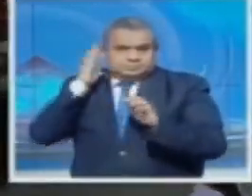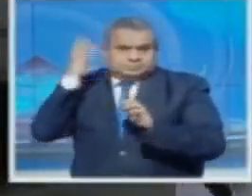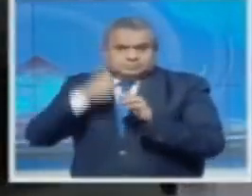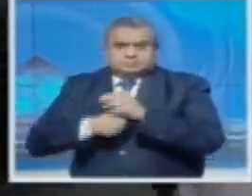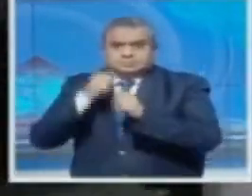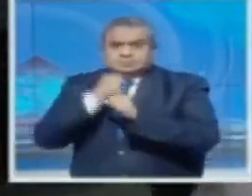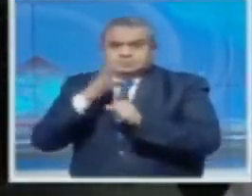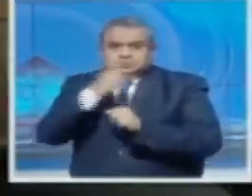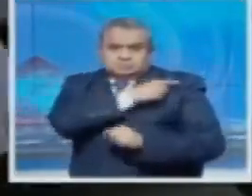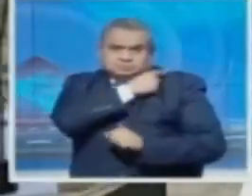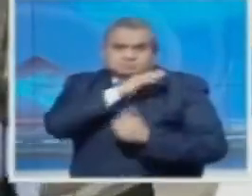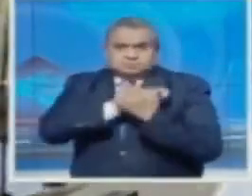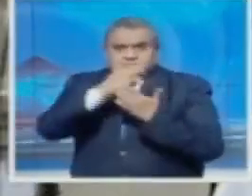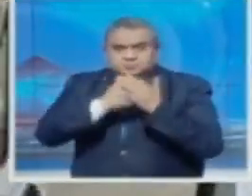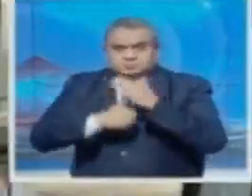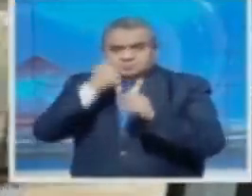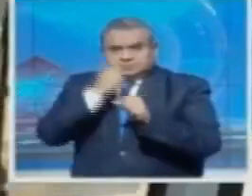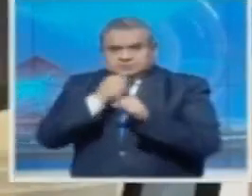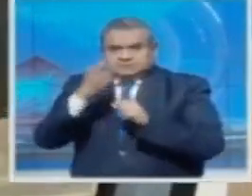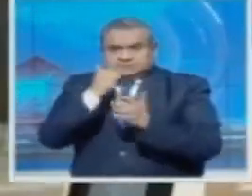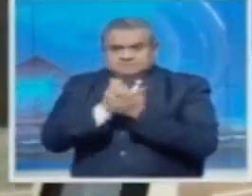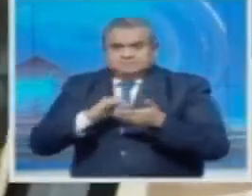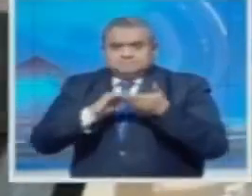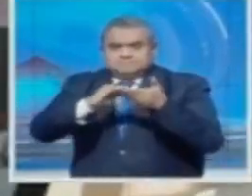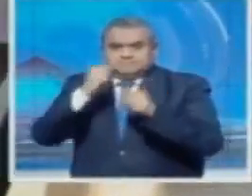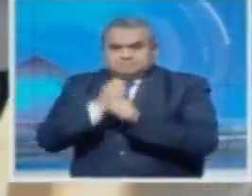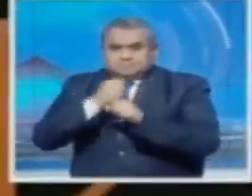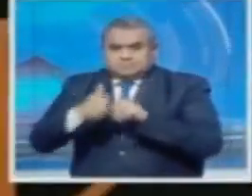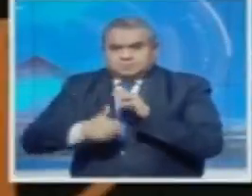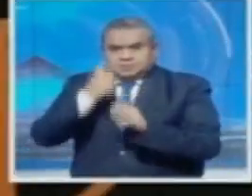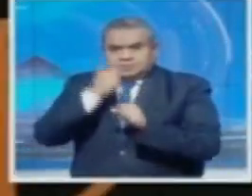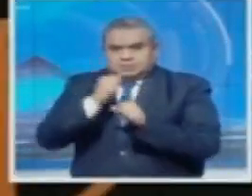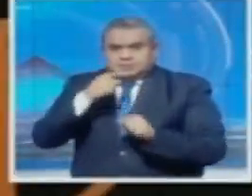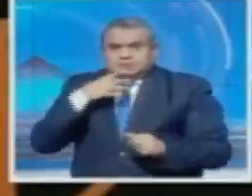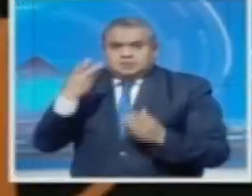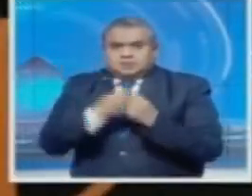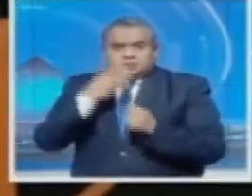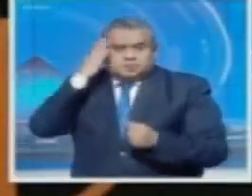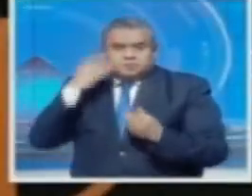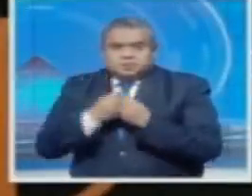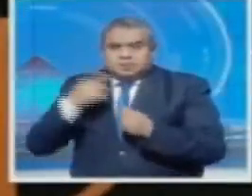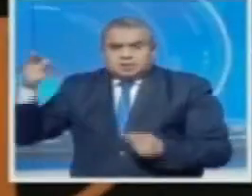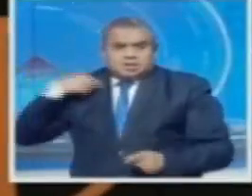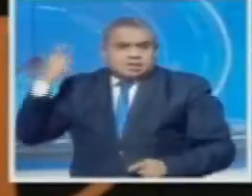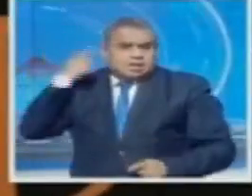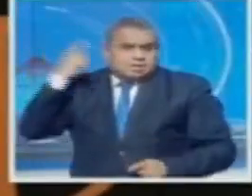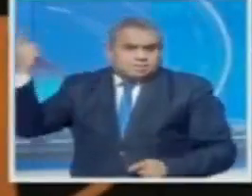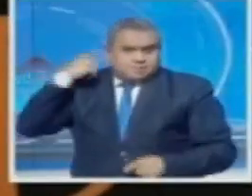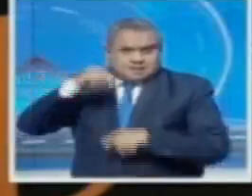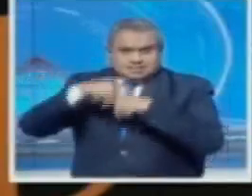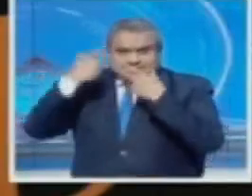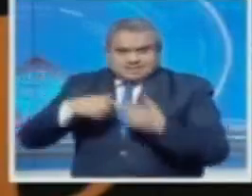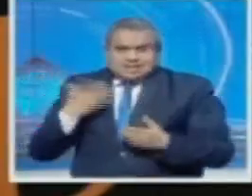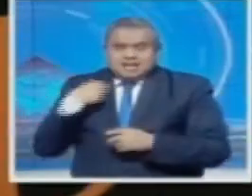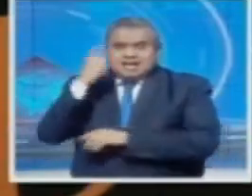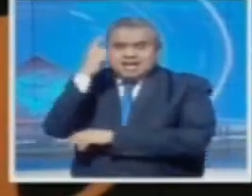الشريفة والصلاة بها، وهو ما بدا واضحا في أحاديثهم. حجز المشرفين للروضة وجمعنا إن شاء الله في المسجد